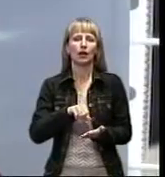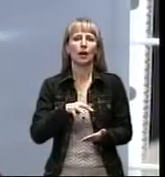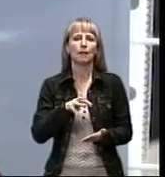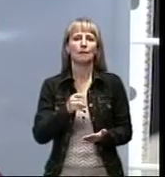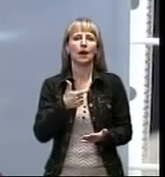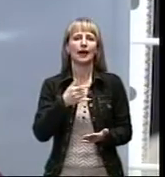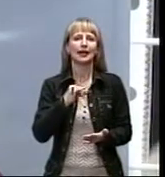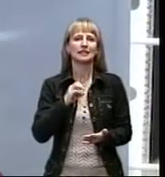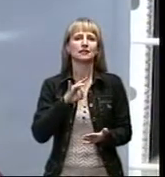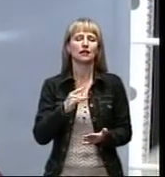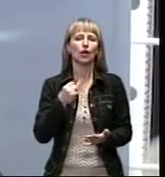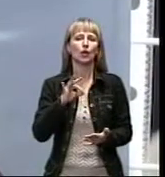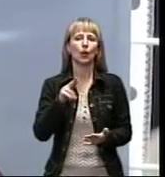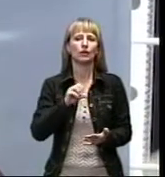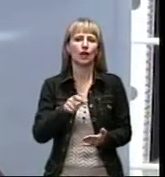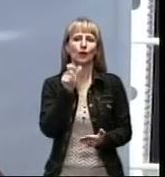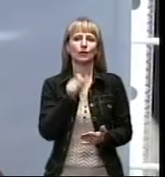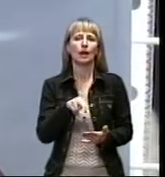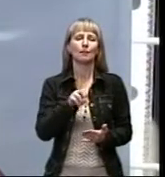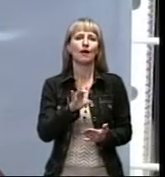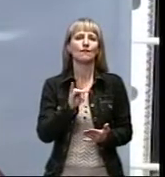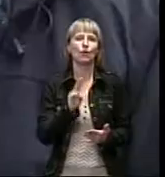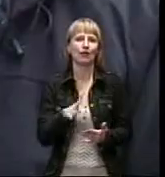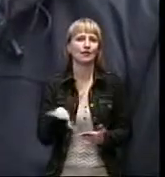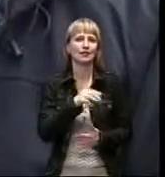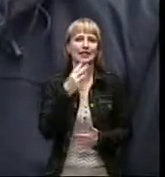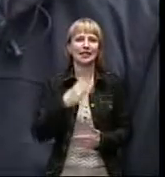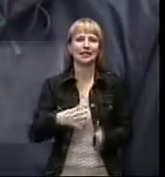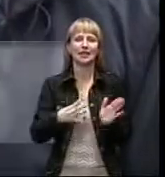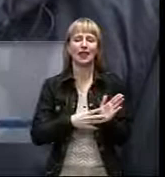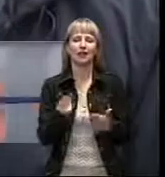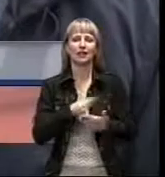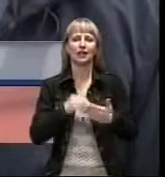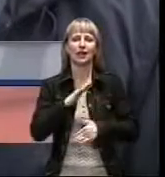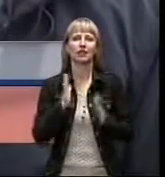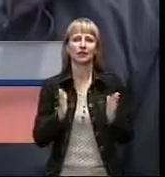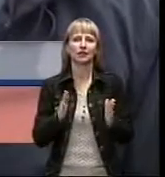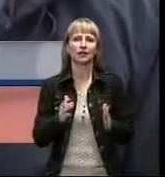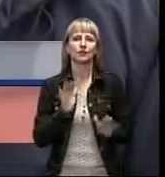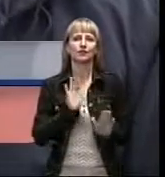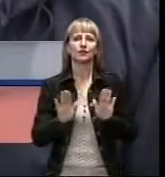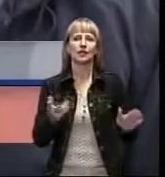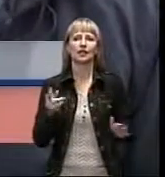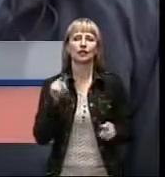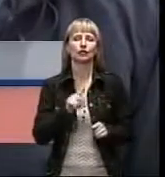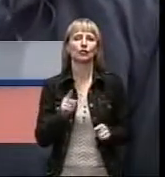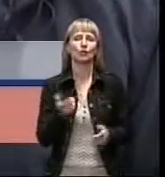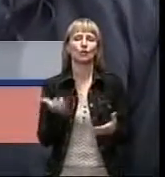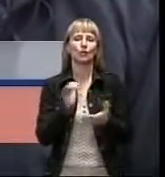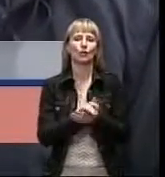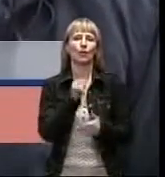та Людина-павук. Усього в експозиції 39 картин. Виставка саме для того, щоб познайомити молодь